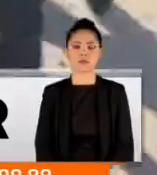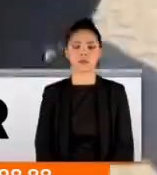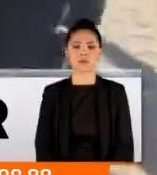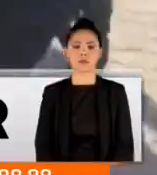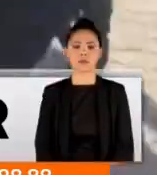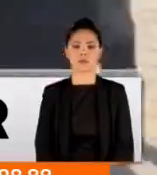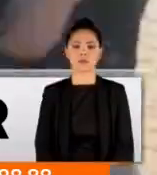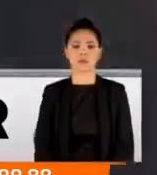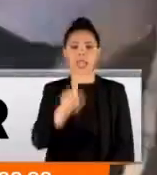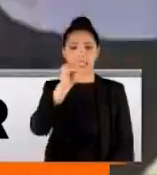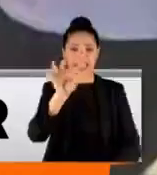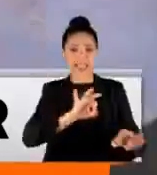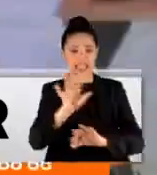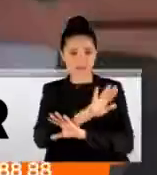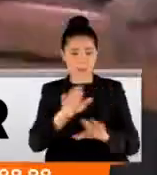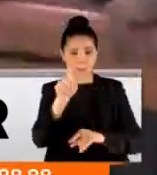Müdahale yapıldı.